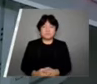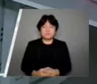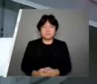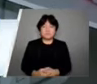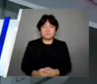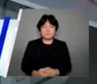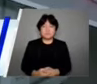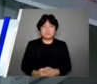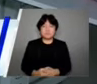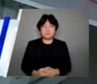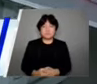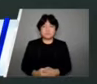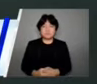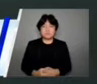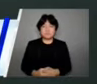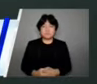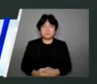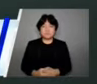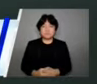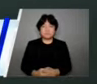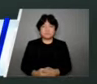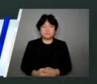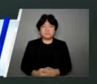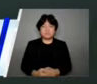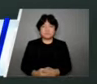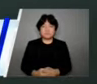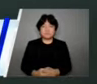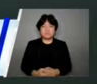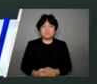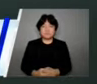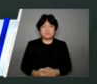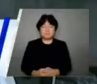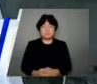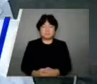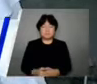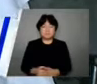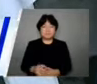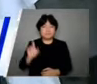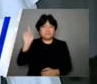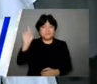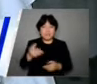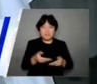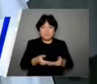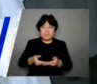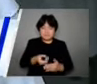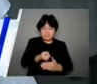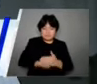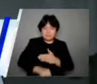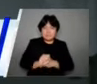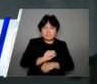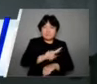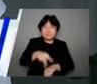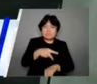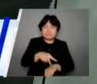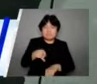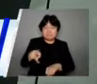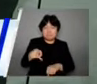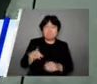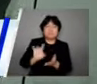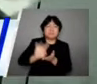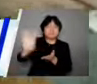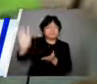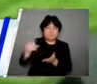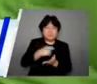si sa Pilipinas pinanganak ang sanggol na ito Pero port siya gaya ng kanyang mga magulang patong China